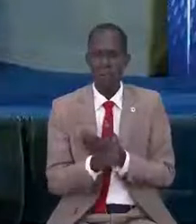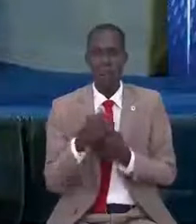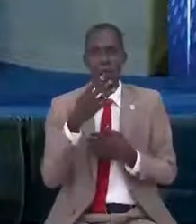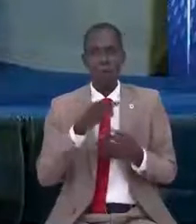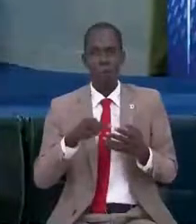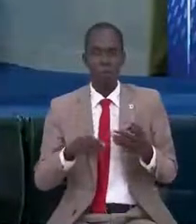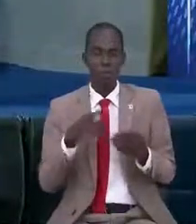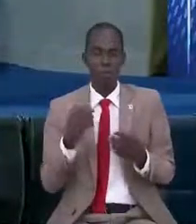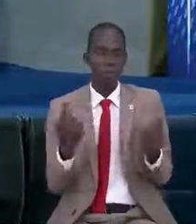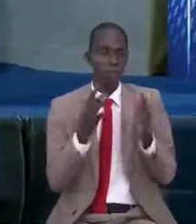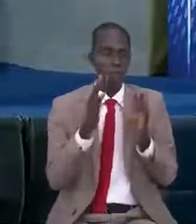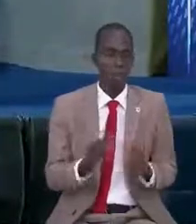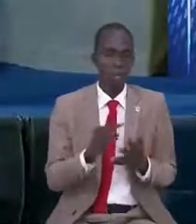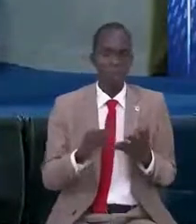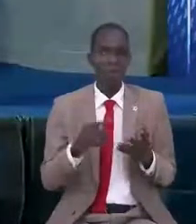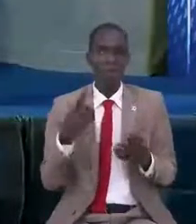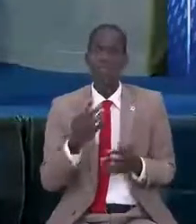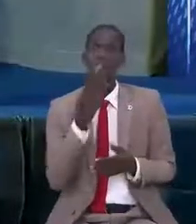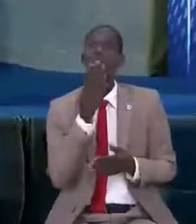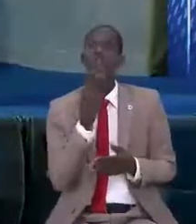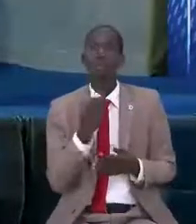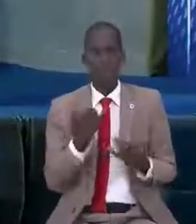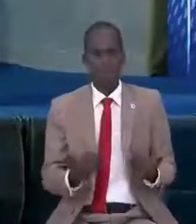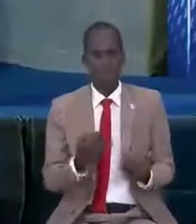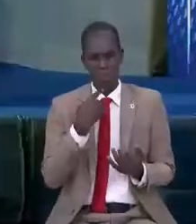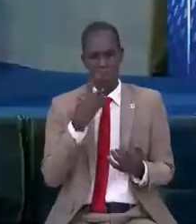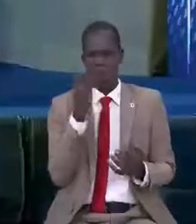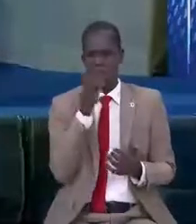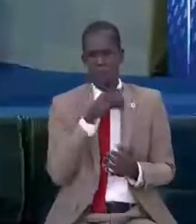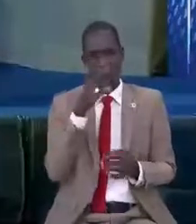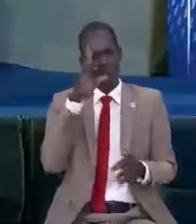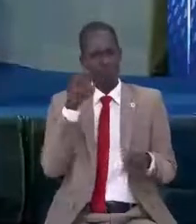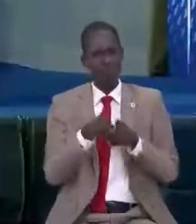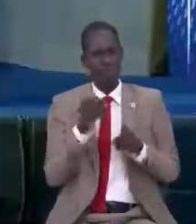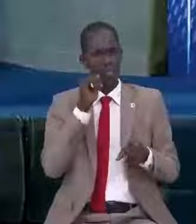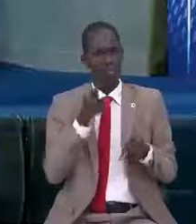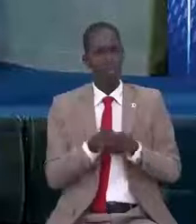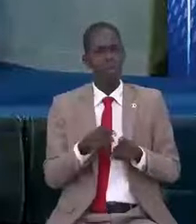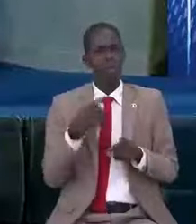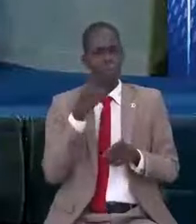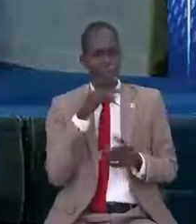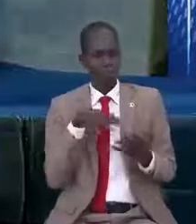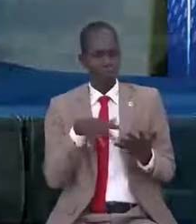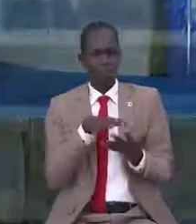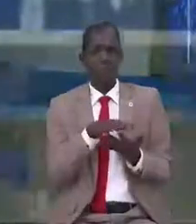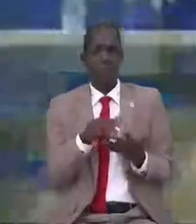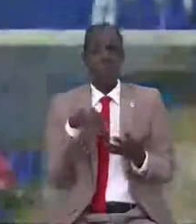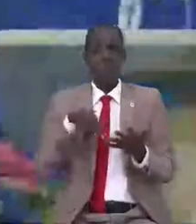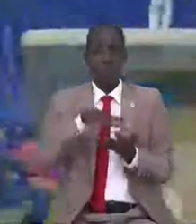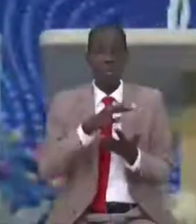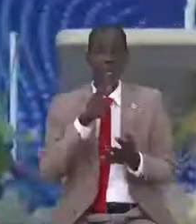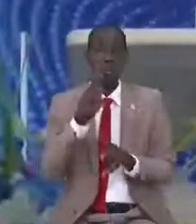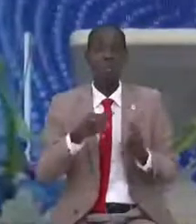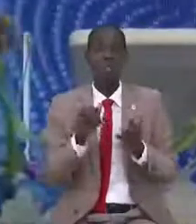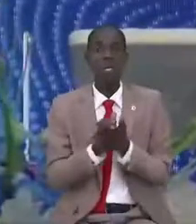païens, parmi les juifs et d'Imna, parmi les faux frères. Qui sont ceux-ci? Ils sont les gens qui sont